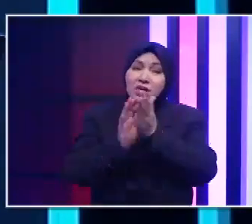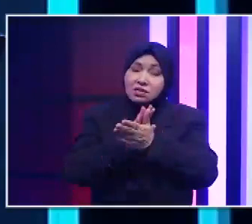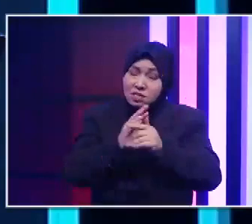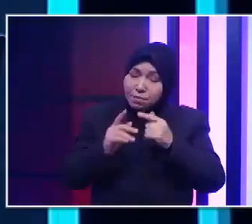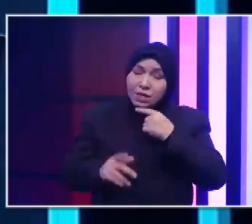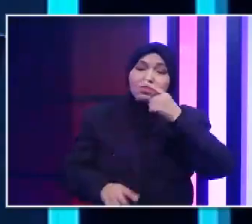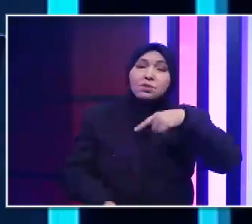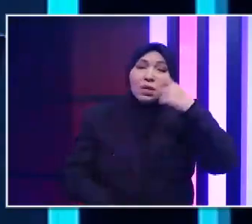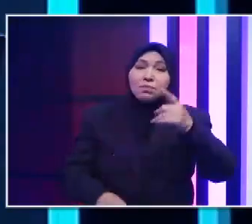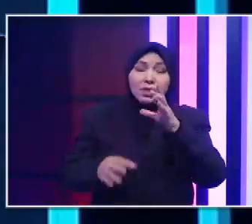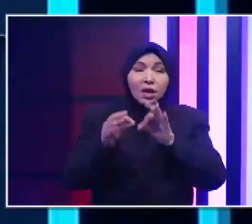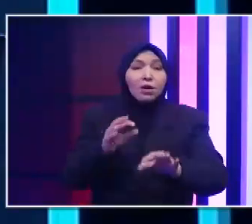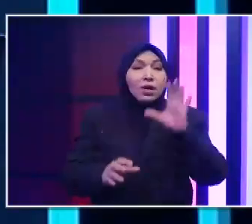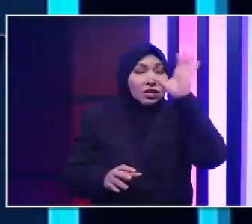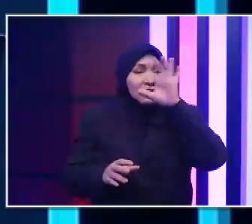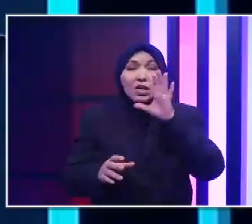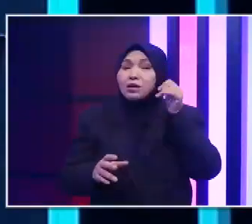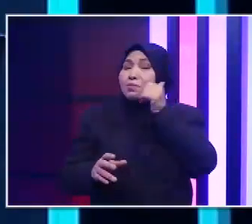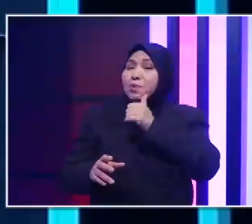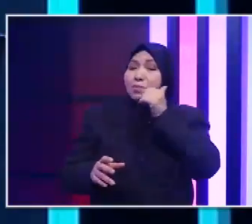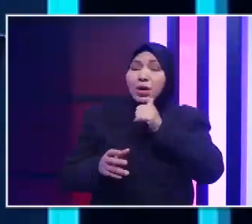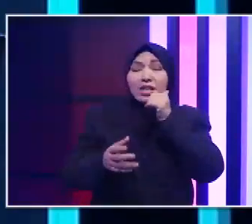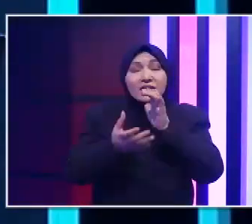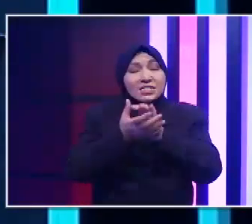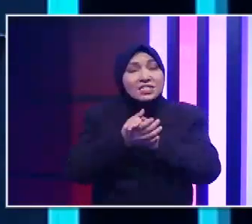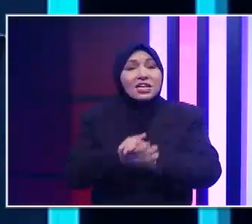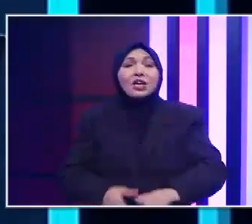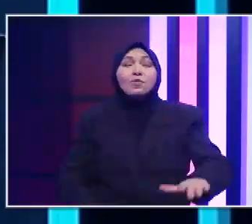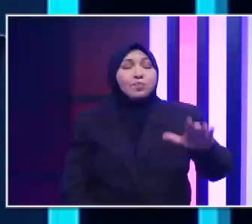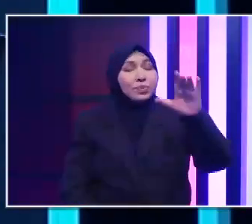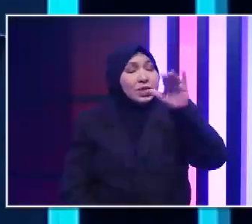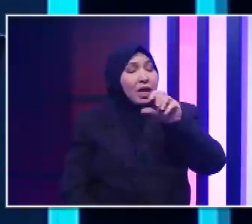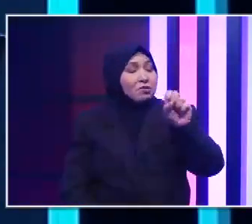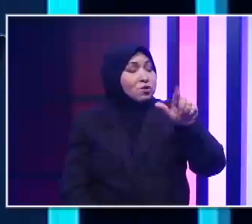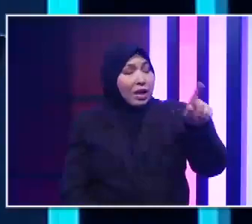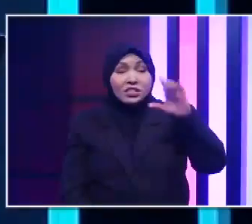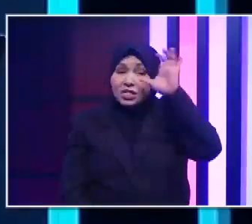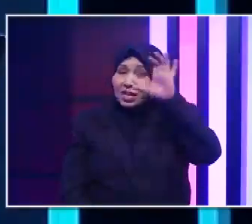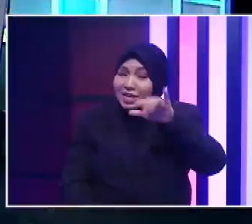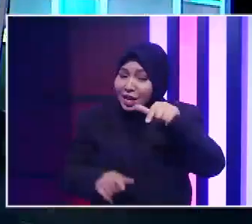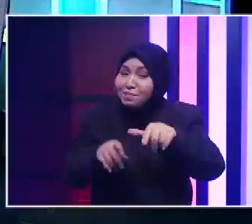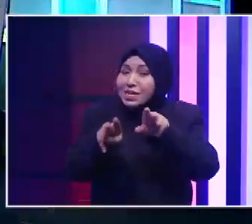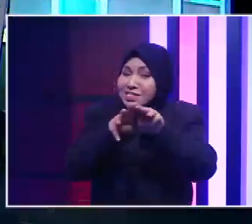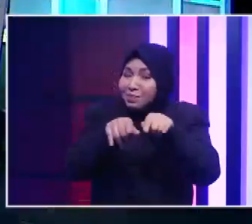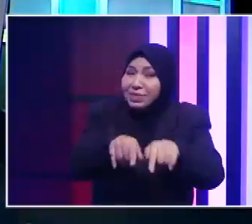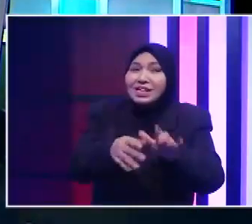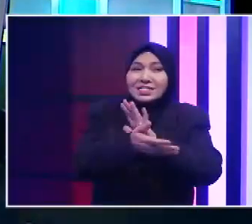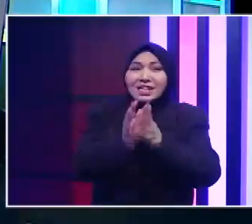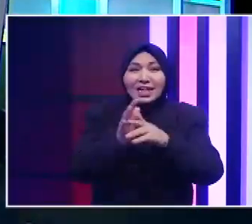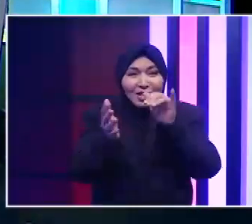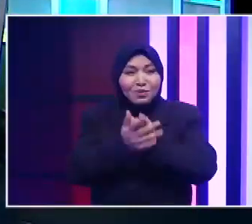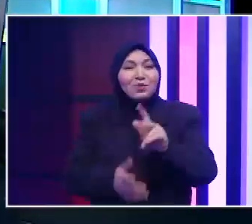mematikan karena tadi penari perempuan Istri Salehah jadilah kriteria ya di sini gue Alhamdulillah